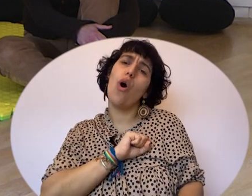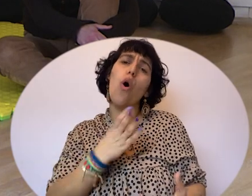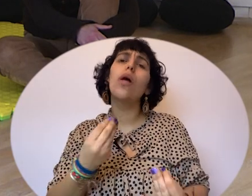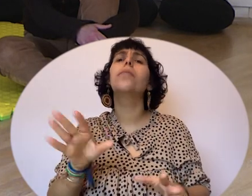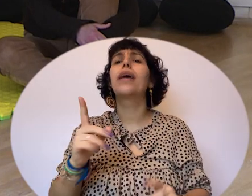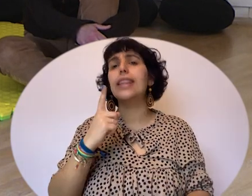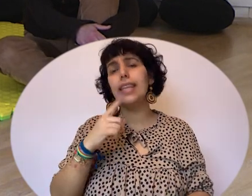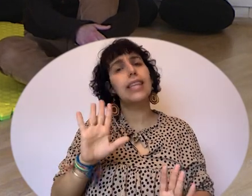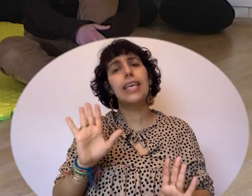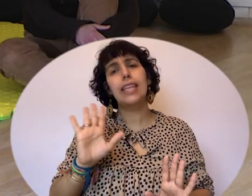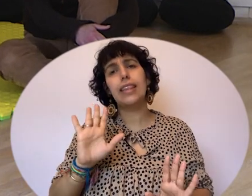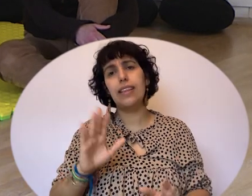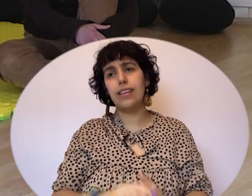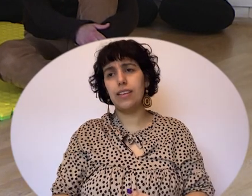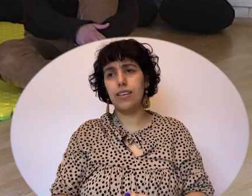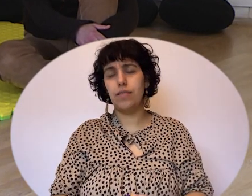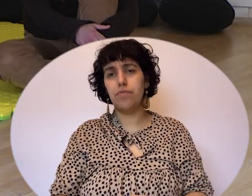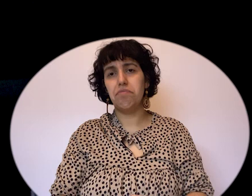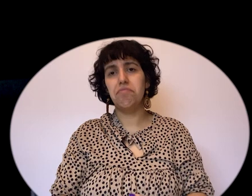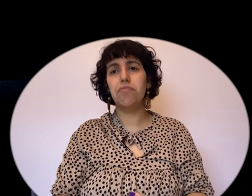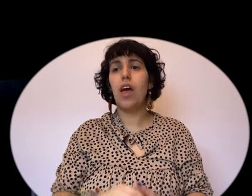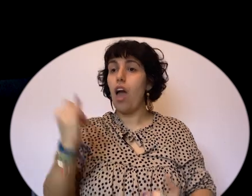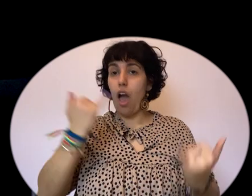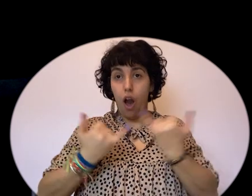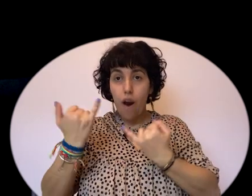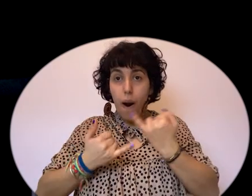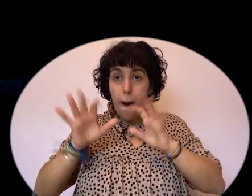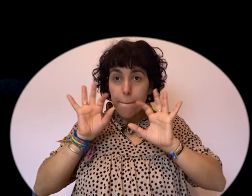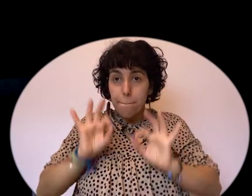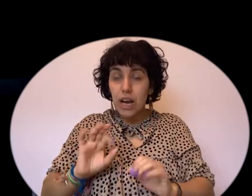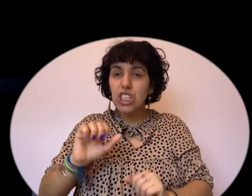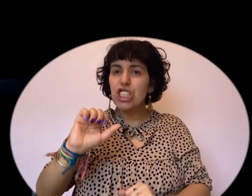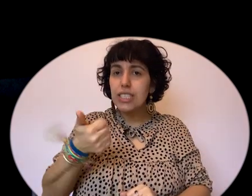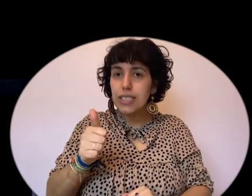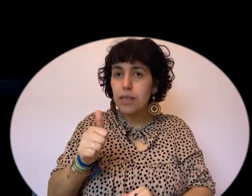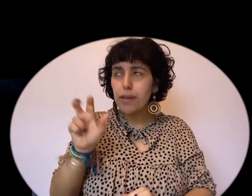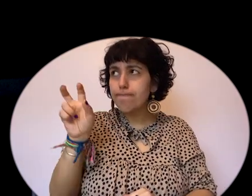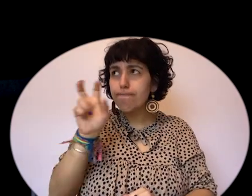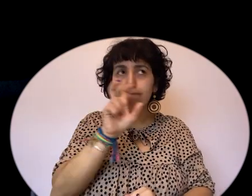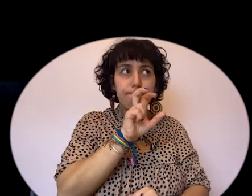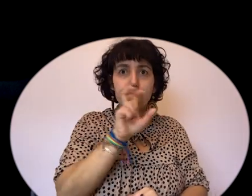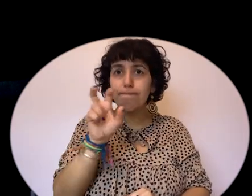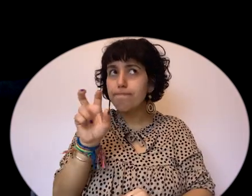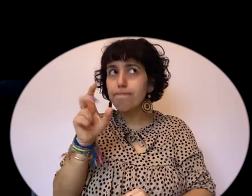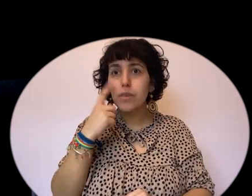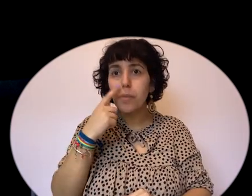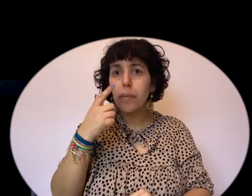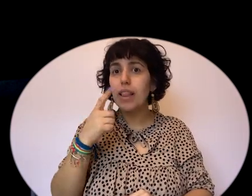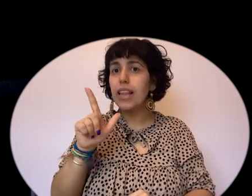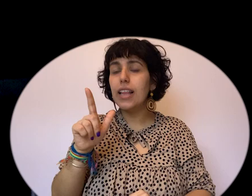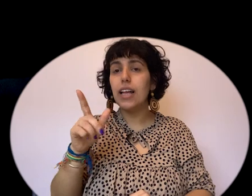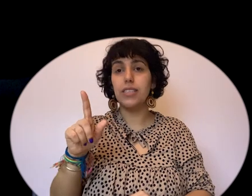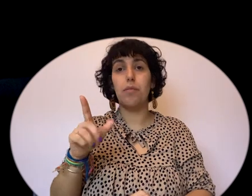olarak değerlendirmeliyiz bazen bunu da gerçekleştirmekteyiz beğen yandan kavga başladığı sırada etrafında ne olup